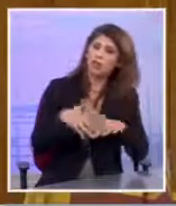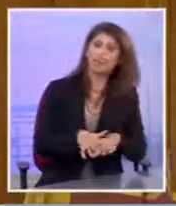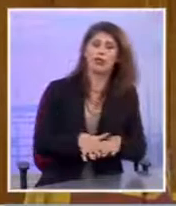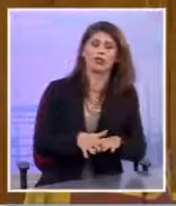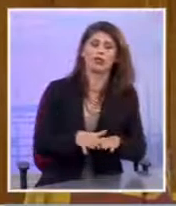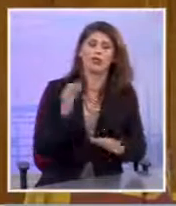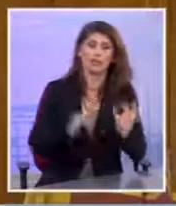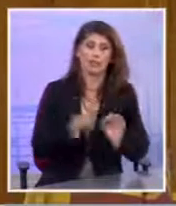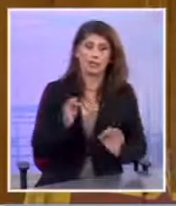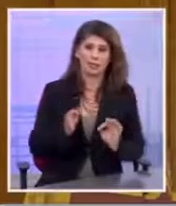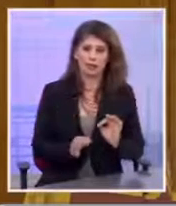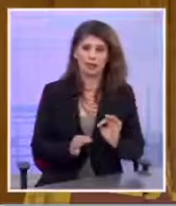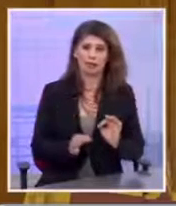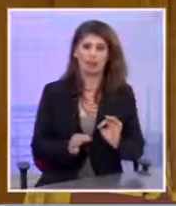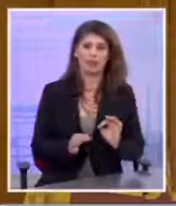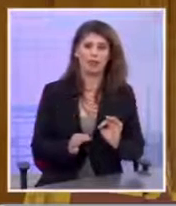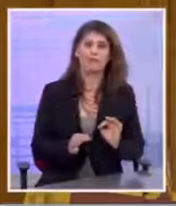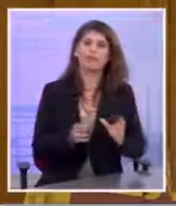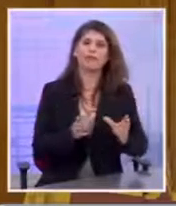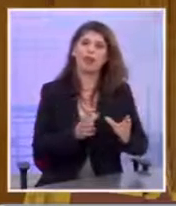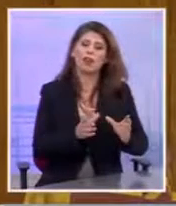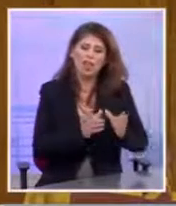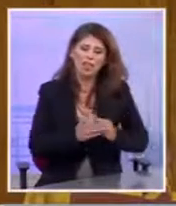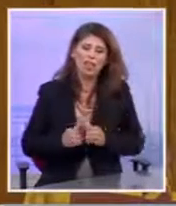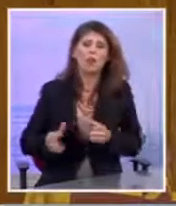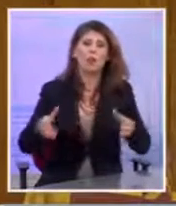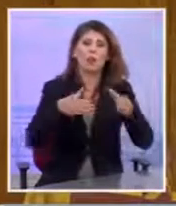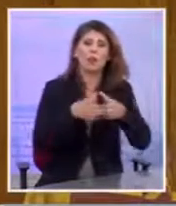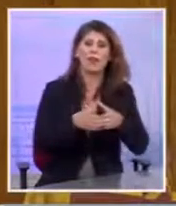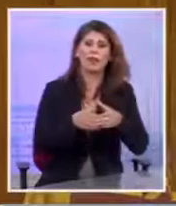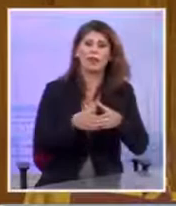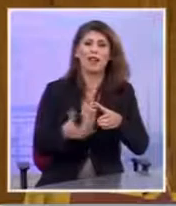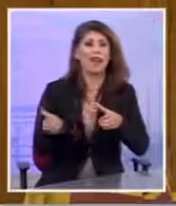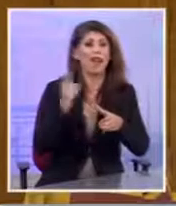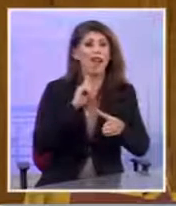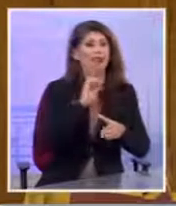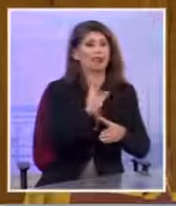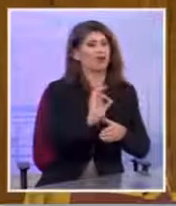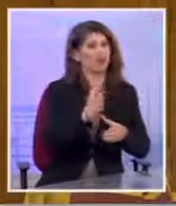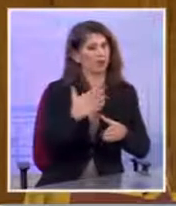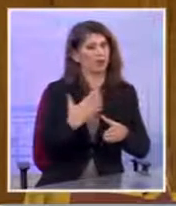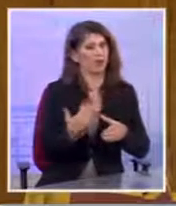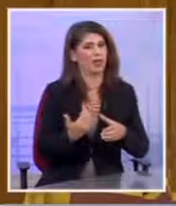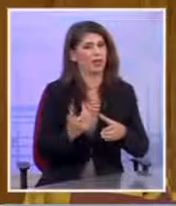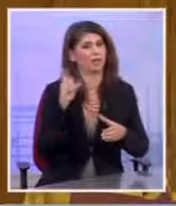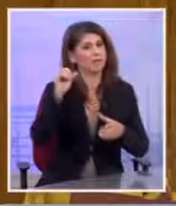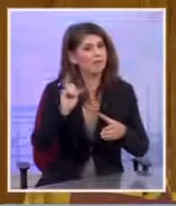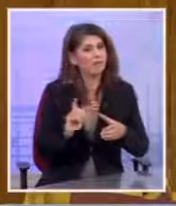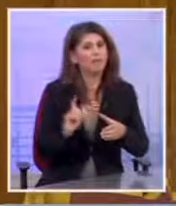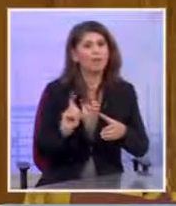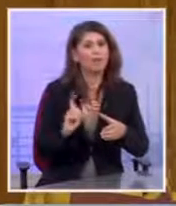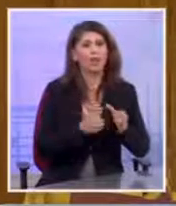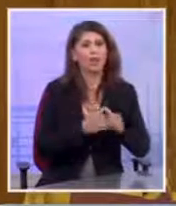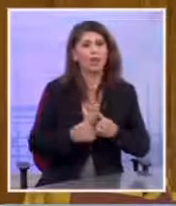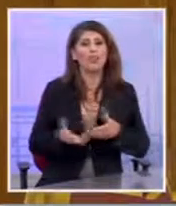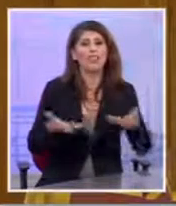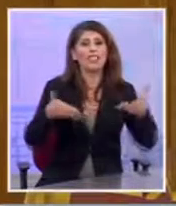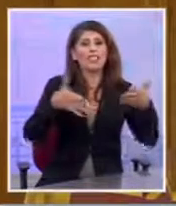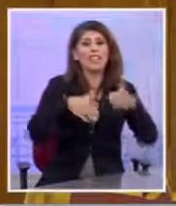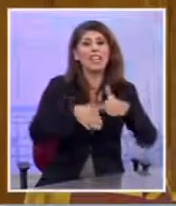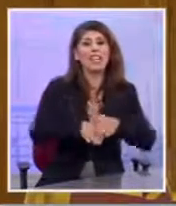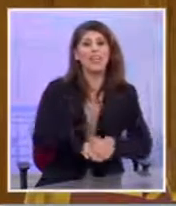Η συζήτηση επομένως περί οικουμενικής, μάλλον σε άλλους στόχους αποσκοπεί, ενδεχομένως την οικουμενική συγκάλυψη